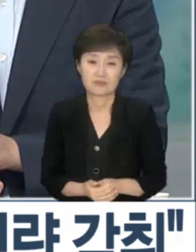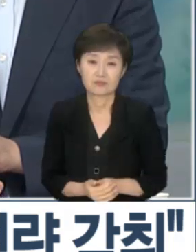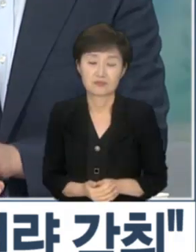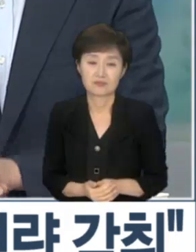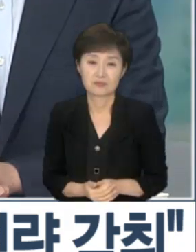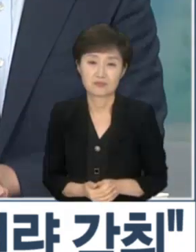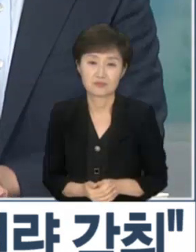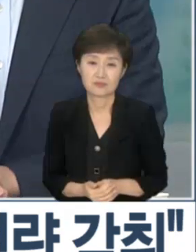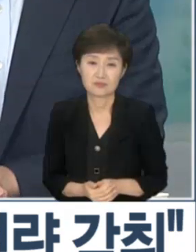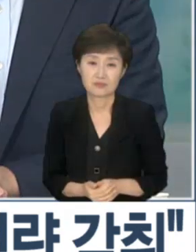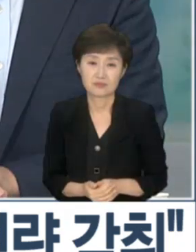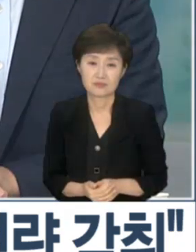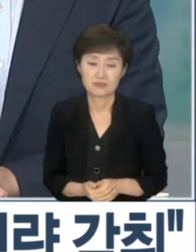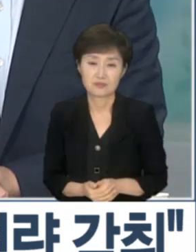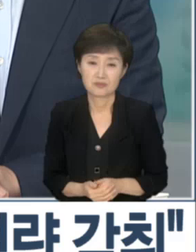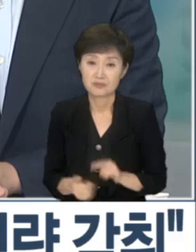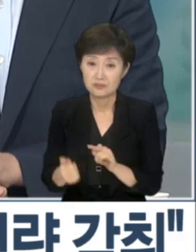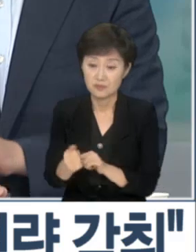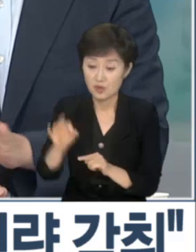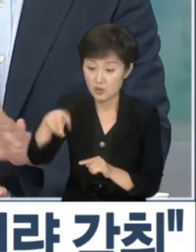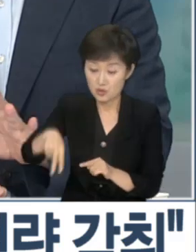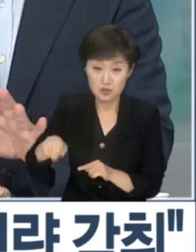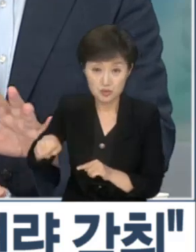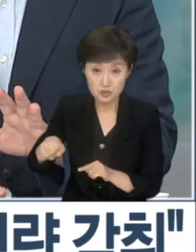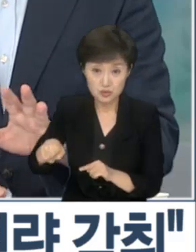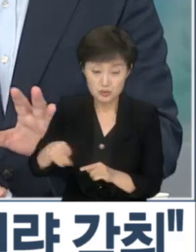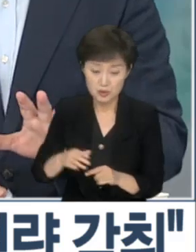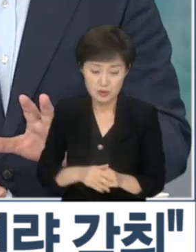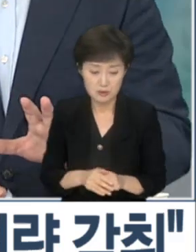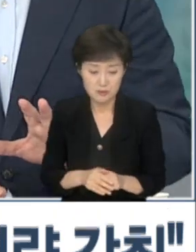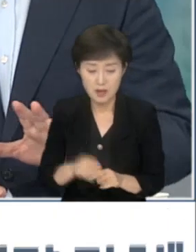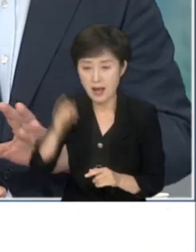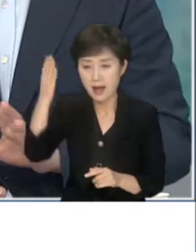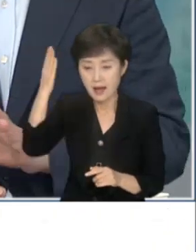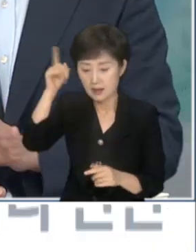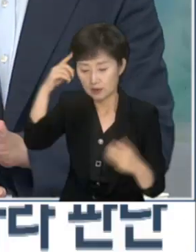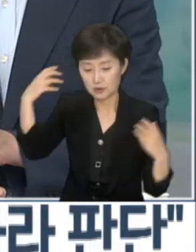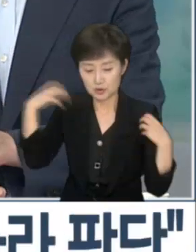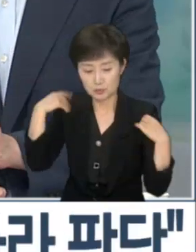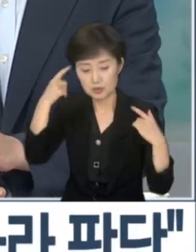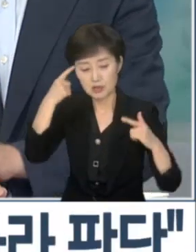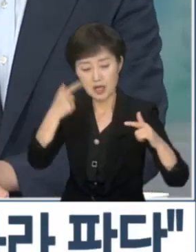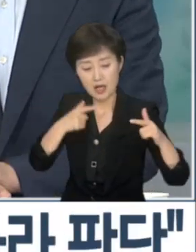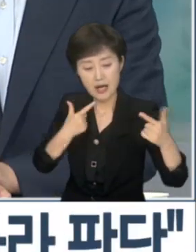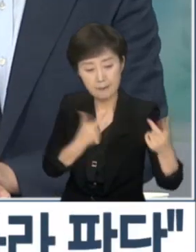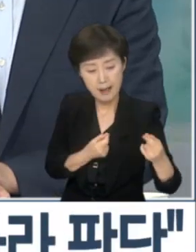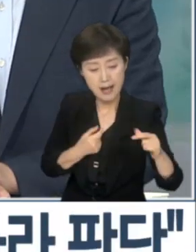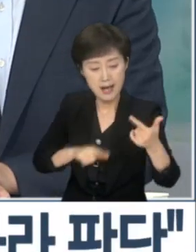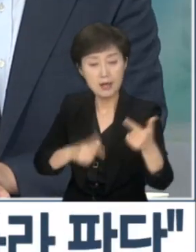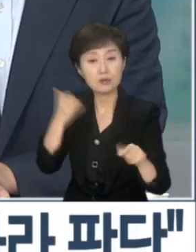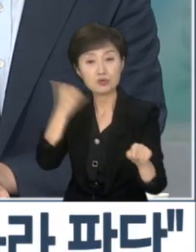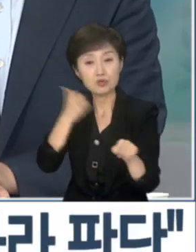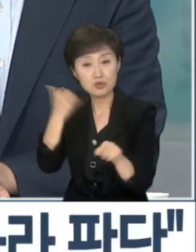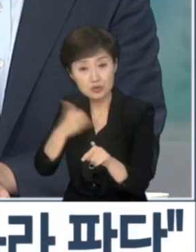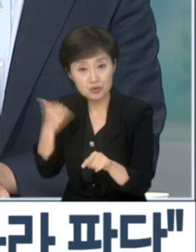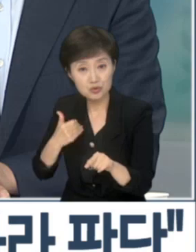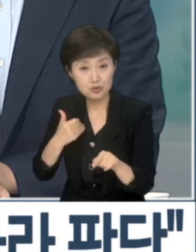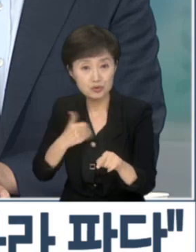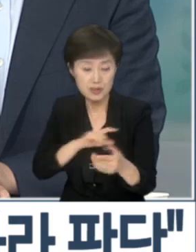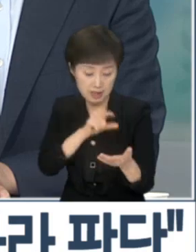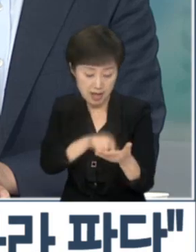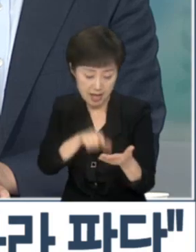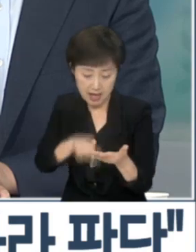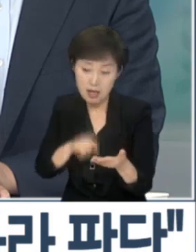그분은 그걸 블랙리스트라고 안 하고 정권 우리 정부와 이념이 맞는 사람들이 주로 활동할 수 있도록